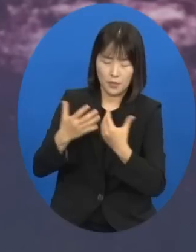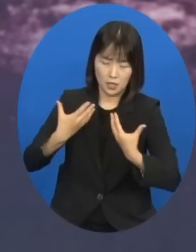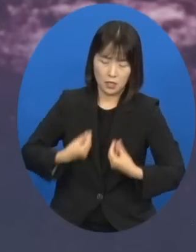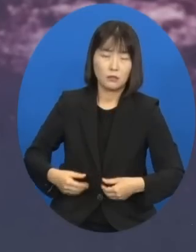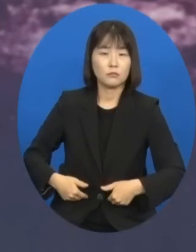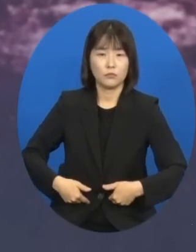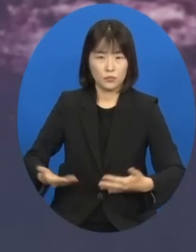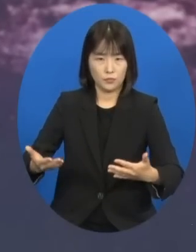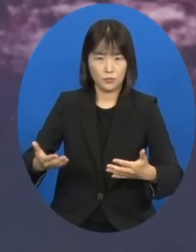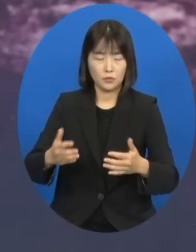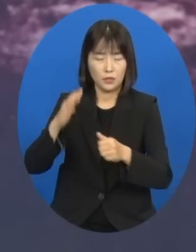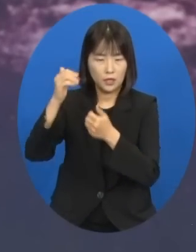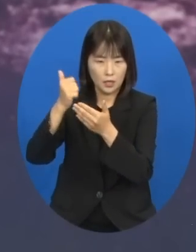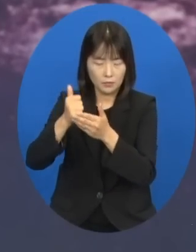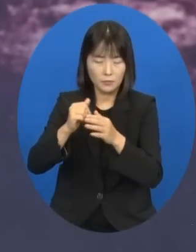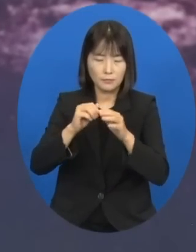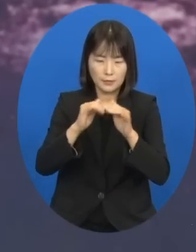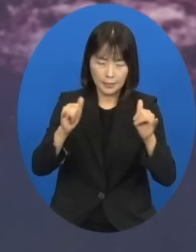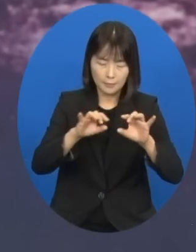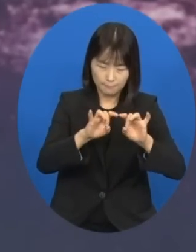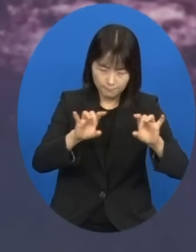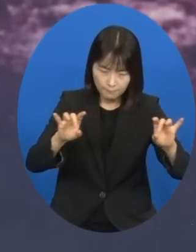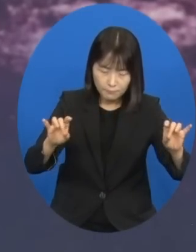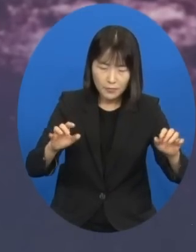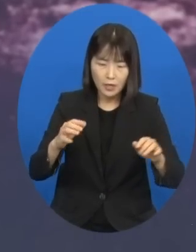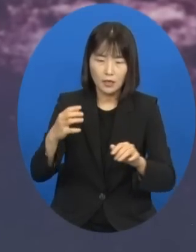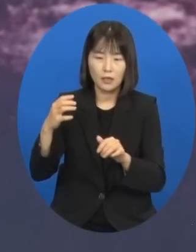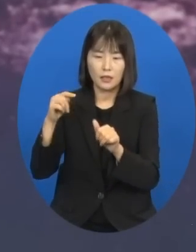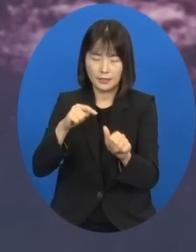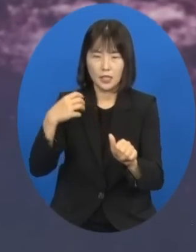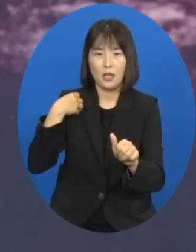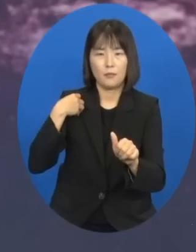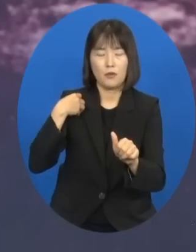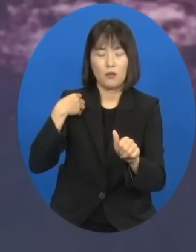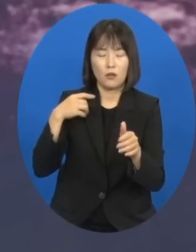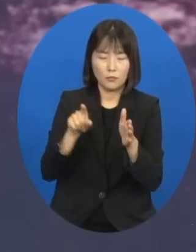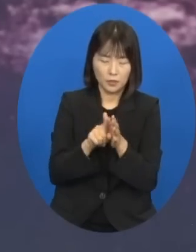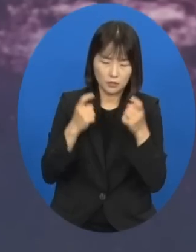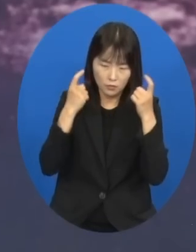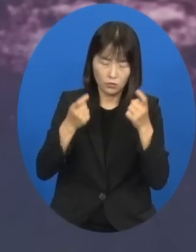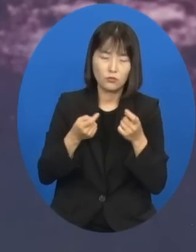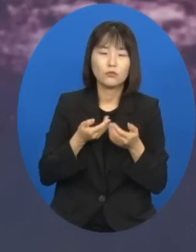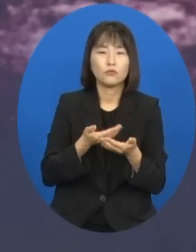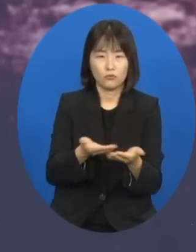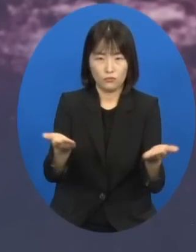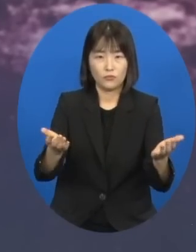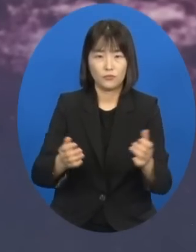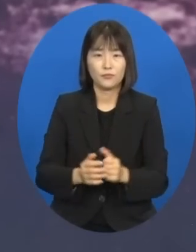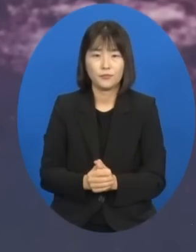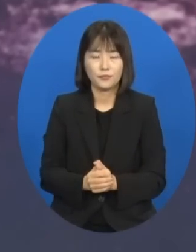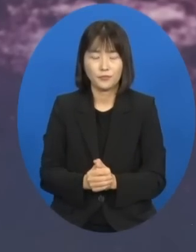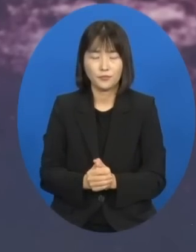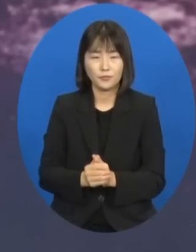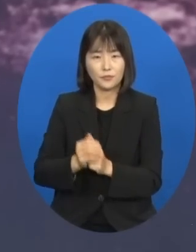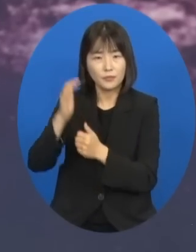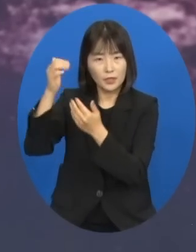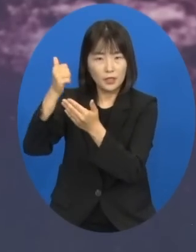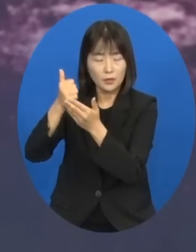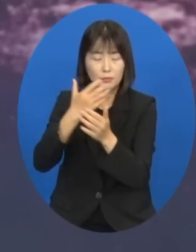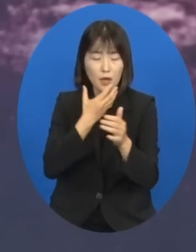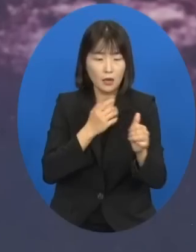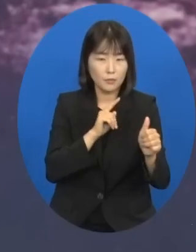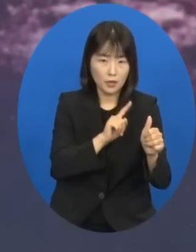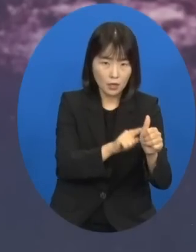맞는 사명과 믿음의 여정을 주시기 때문에 그렇습니다. 자, 하나님이 아브라함에게